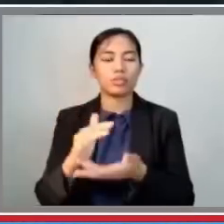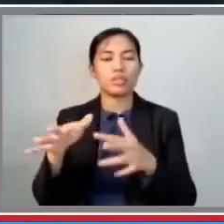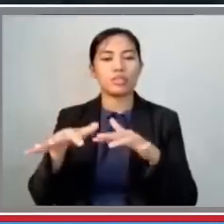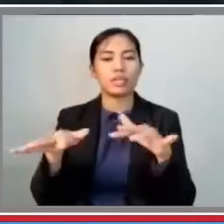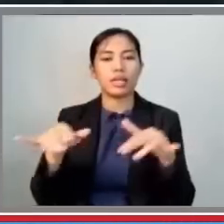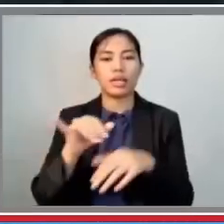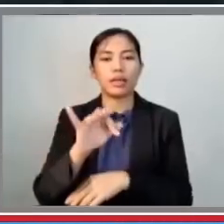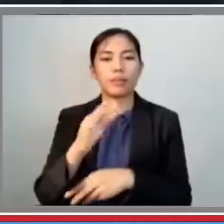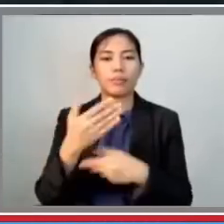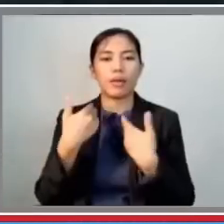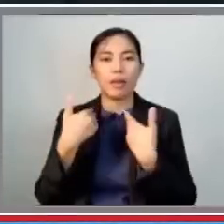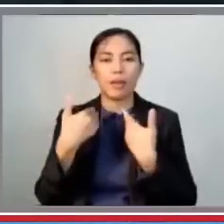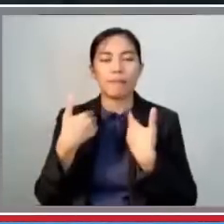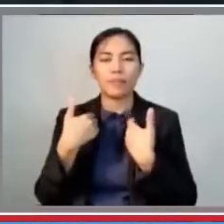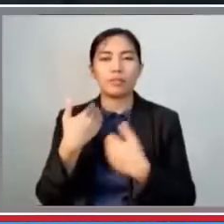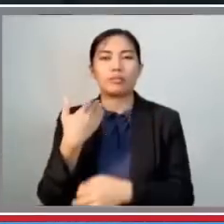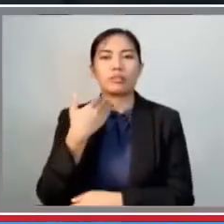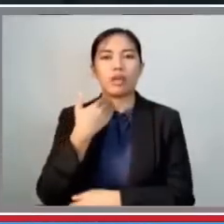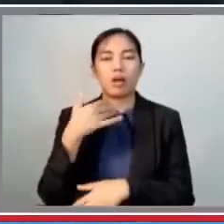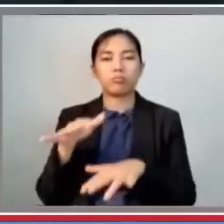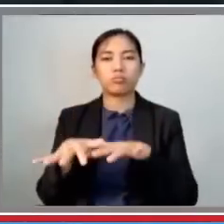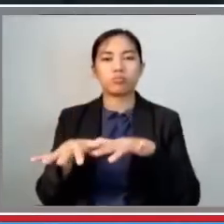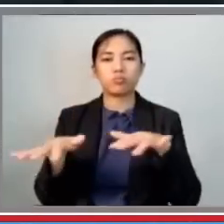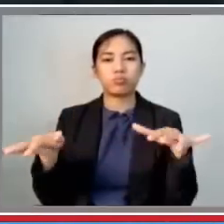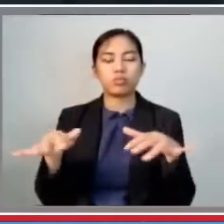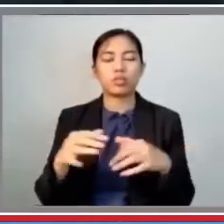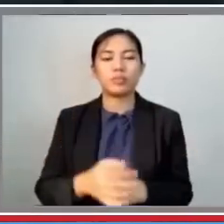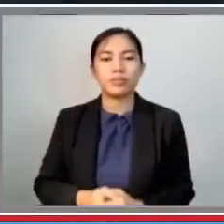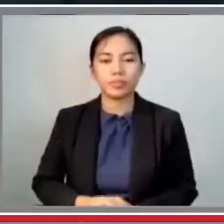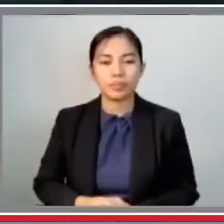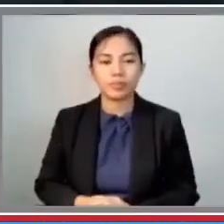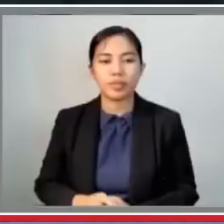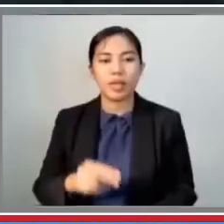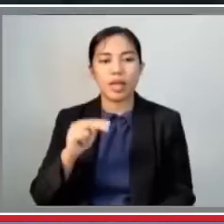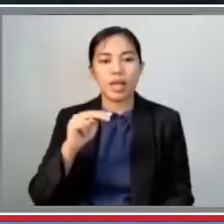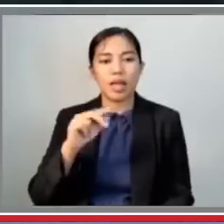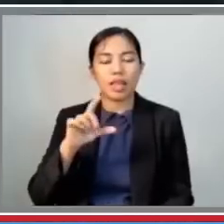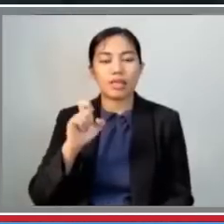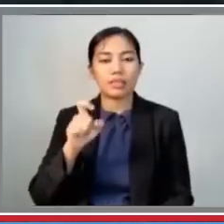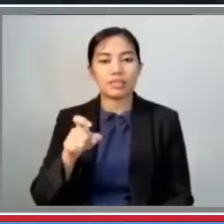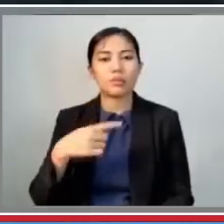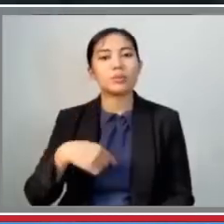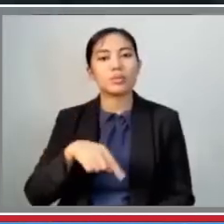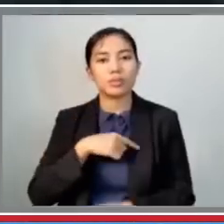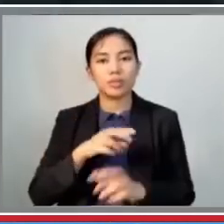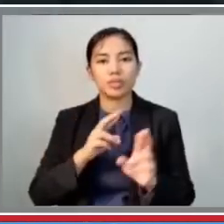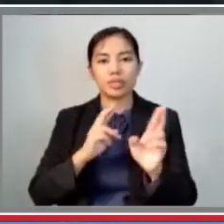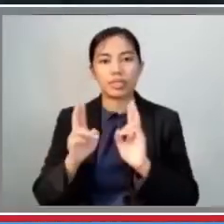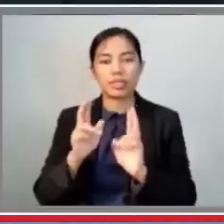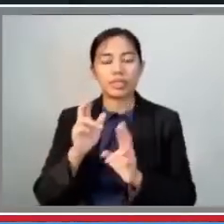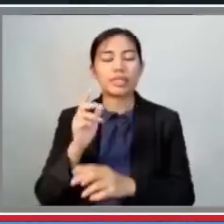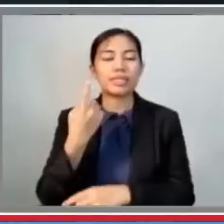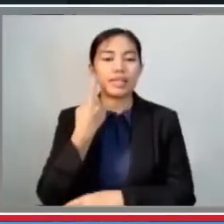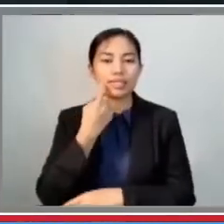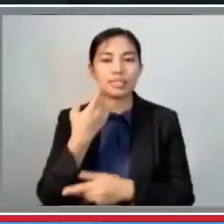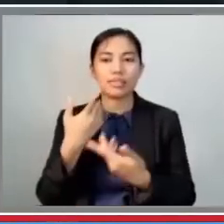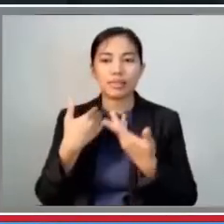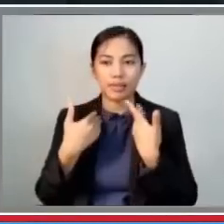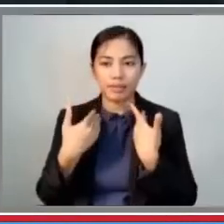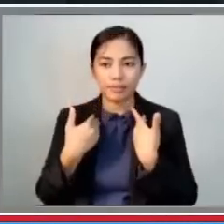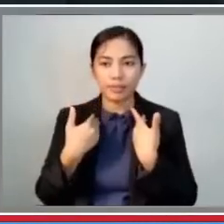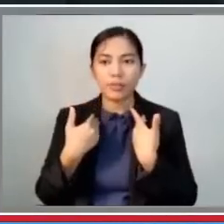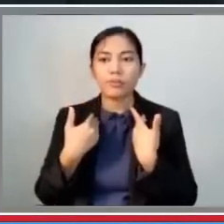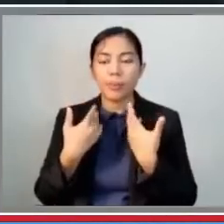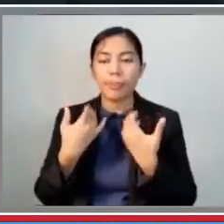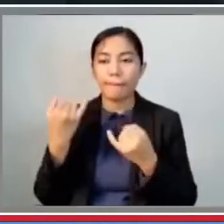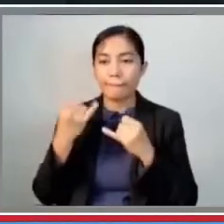ng congestion at Kami po sa NLEX ay nakahanda na po kami at Kami nga ah kanina po nagkaroon po kami ng last briefing